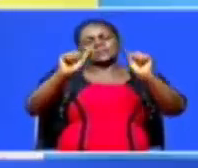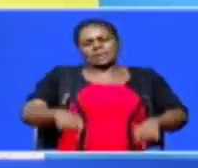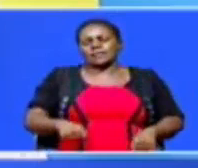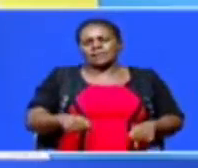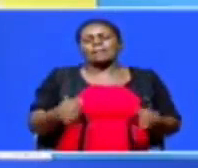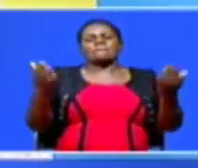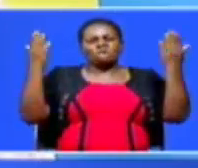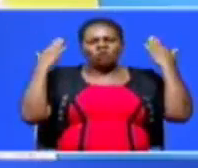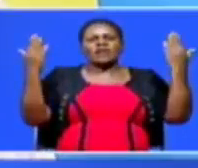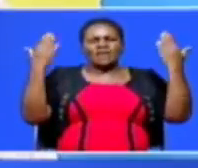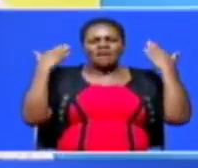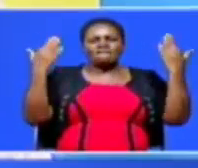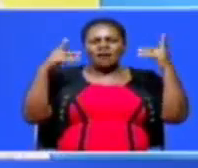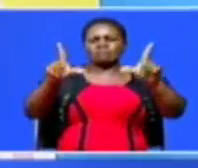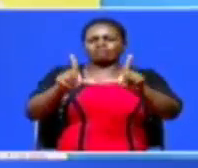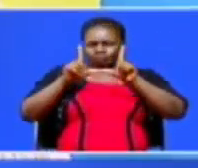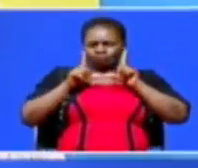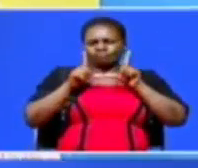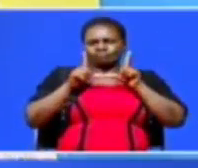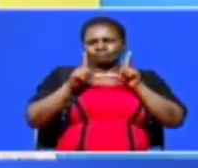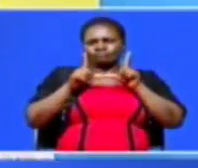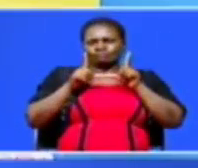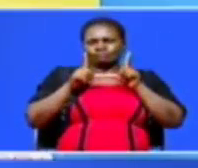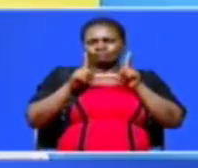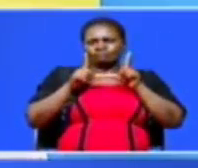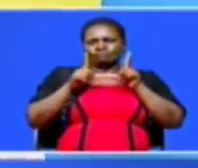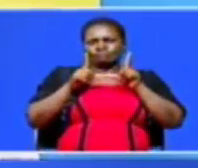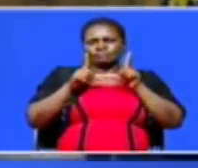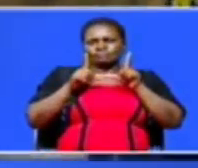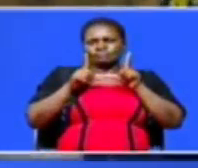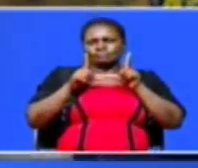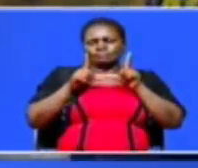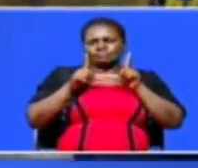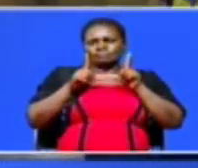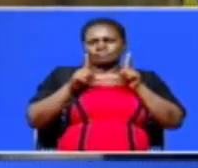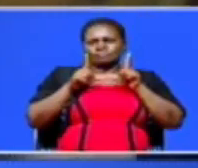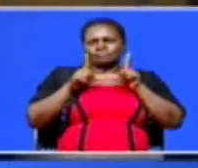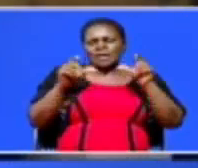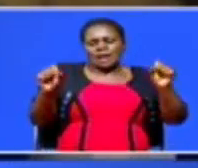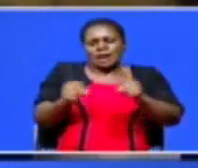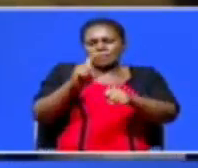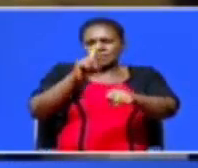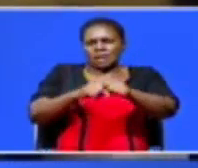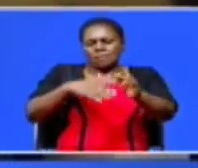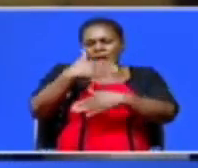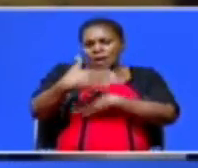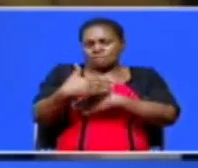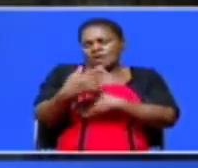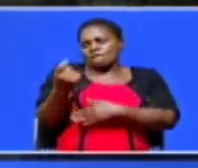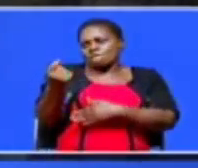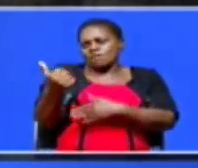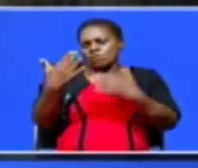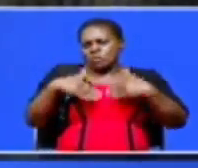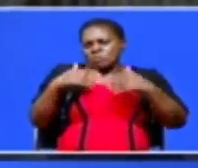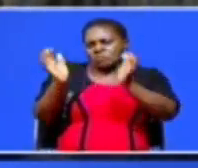withdrawn, and for that matter withdrawn permanently. Haya najiri baada ya watu kadhaa wakinaswa